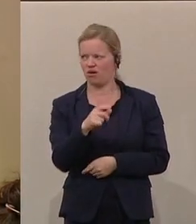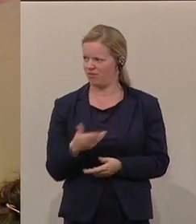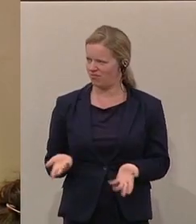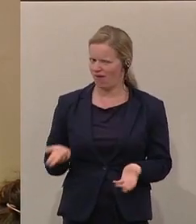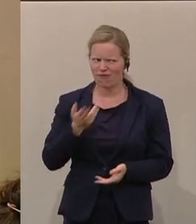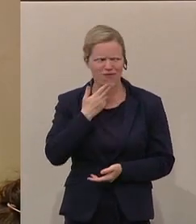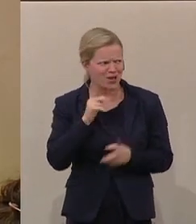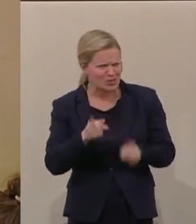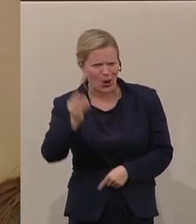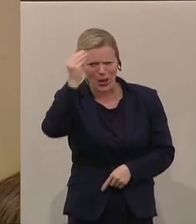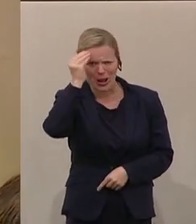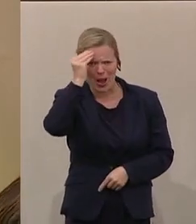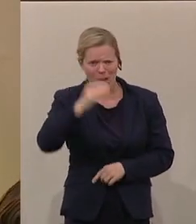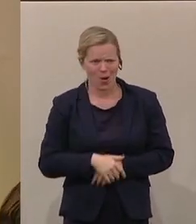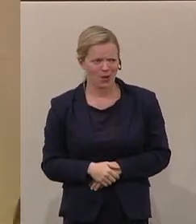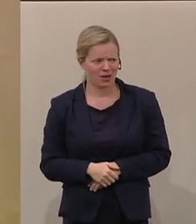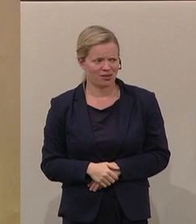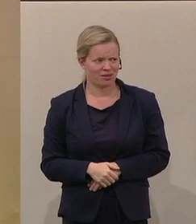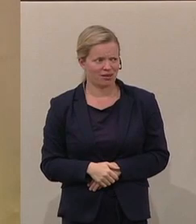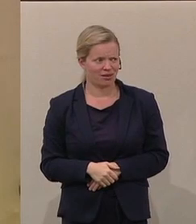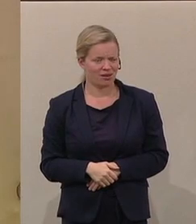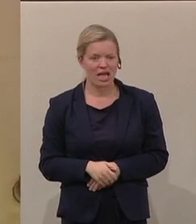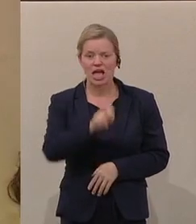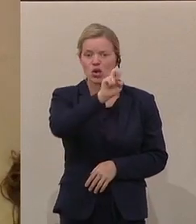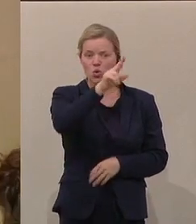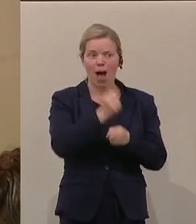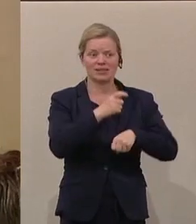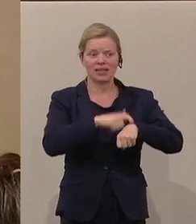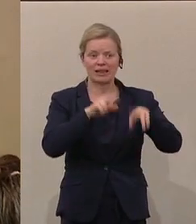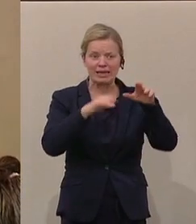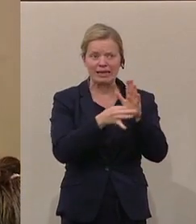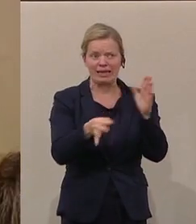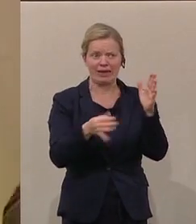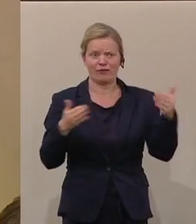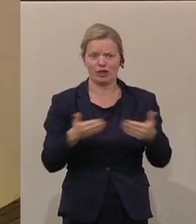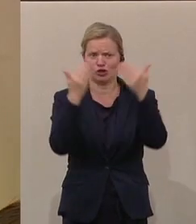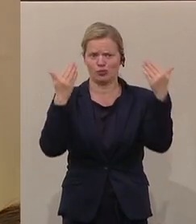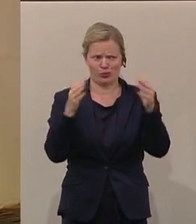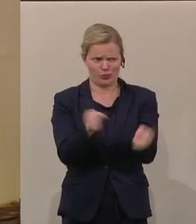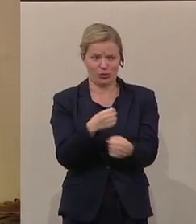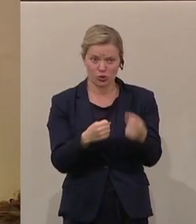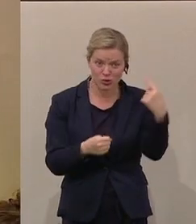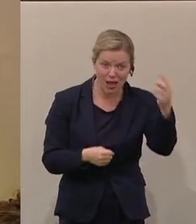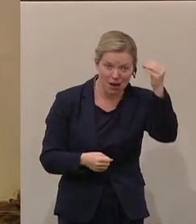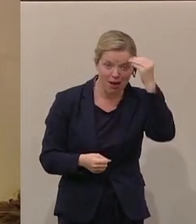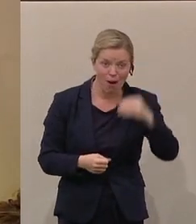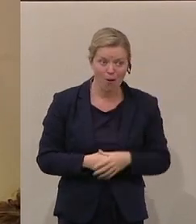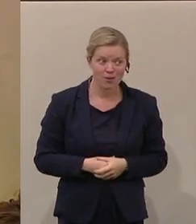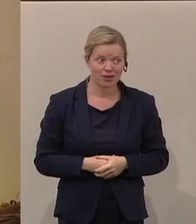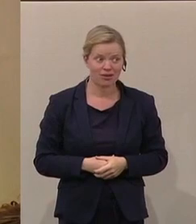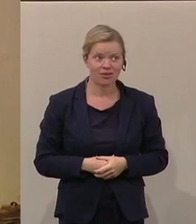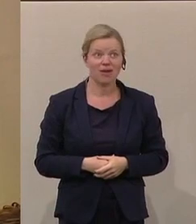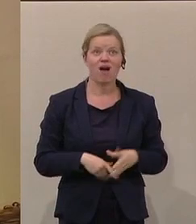im Widerspruch zu einer EU-Zeitrichtlinie, Arbeitszeitrichtlinie. Also da frage ich mich ja schon, glauben Sie das selber,